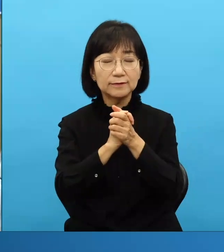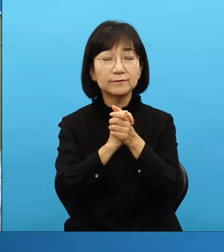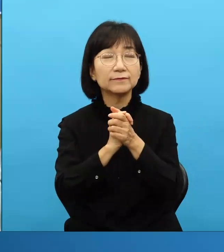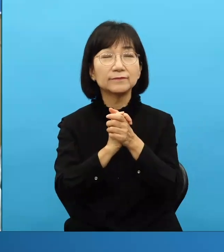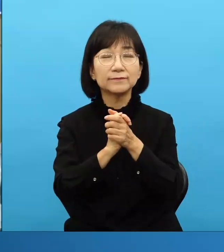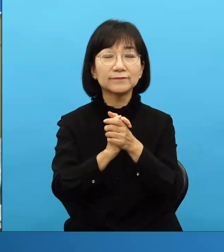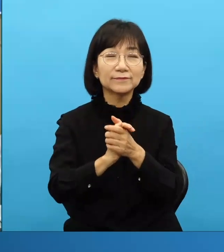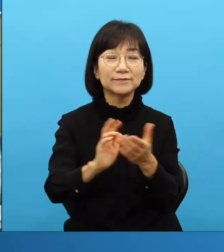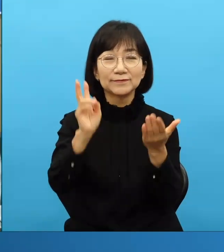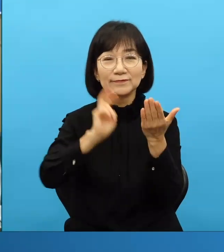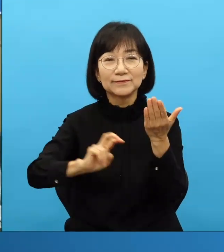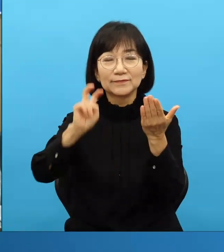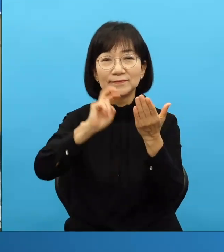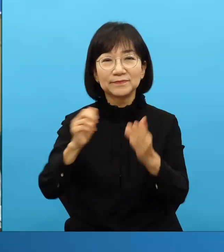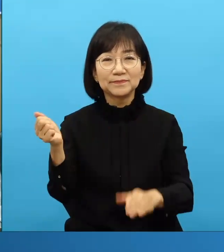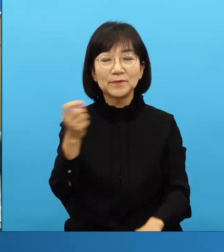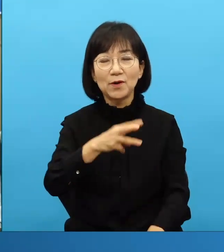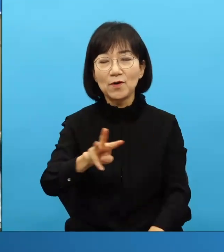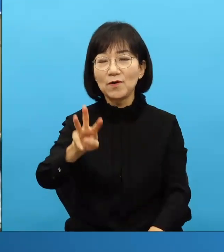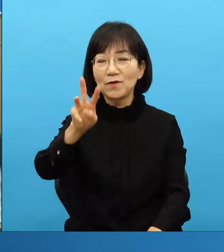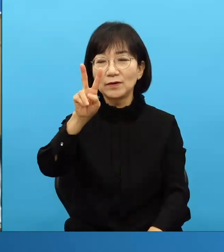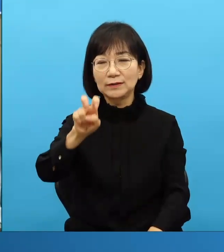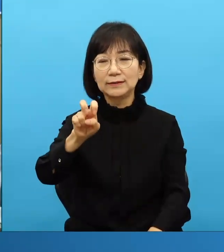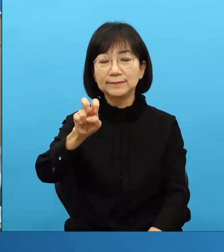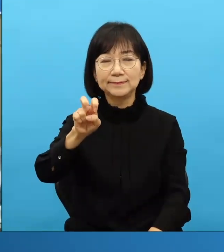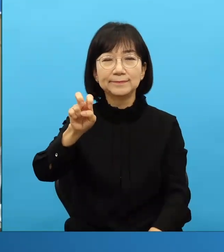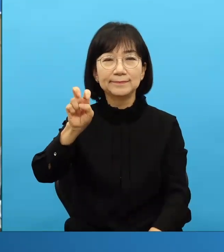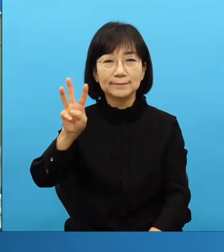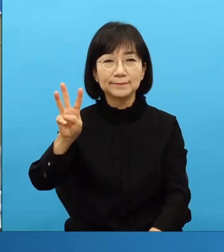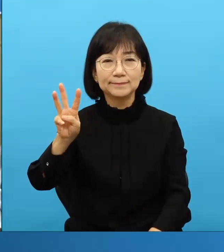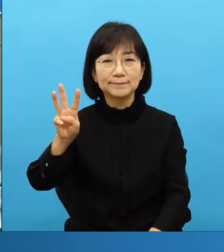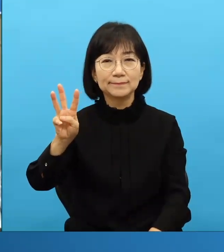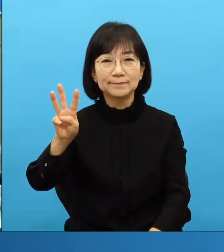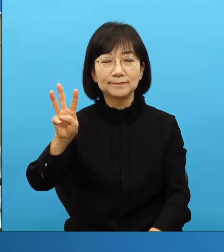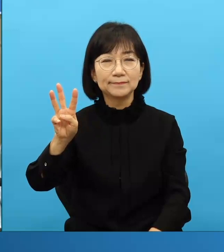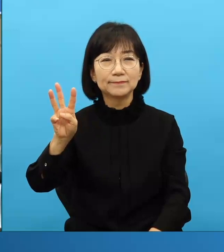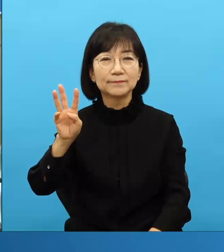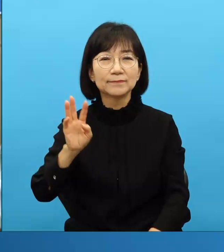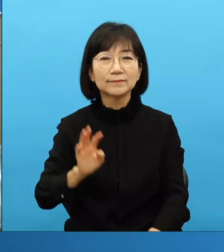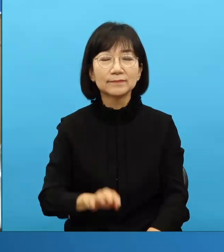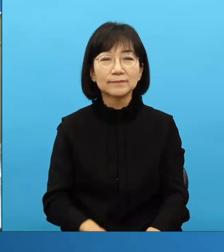우리 다 함께 찬송가 23장 찬양드리겠습니다. Let us all sing hymn number 23.